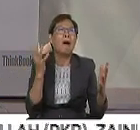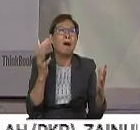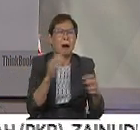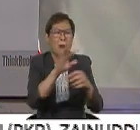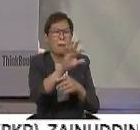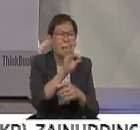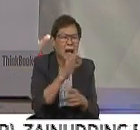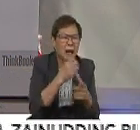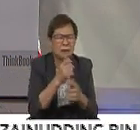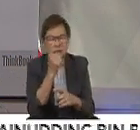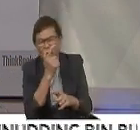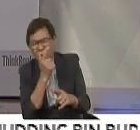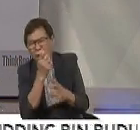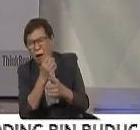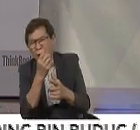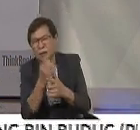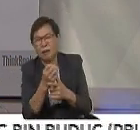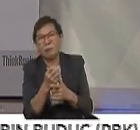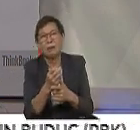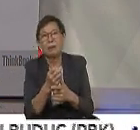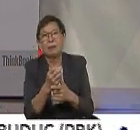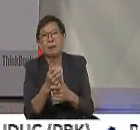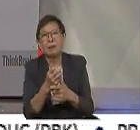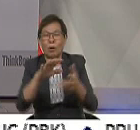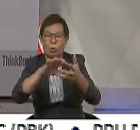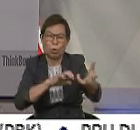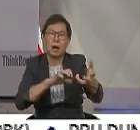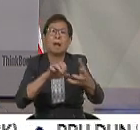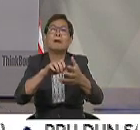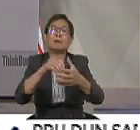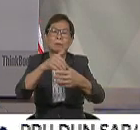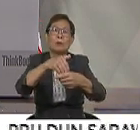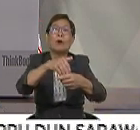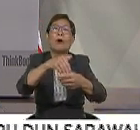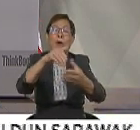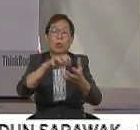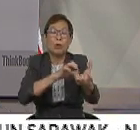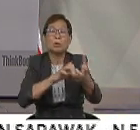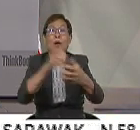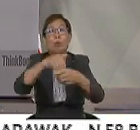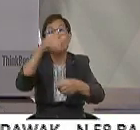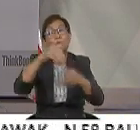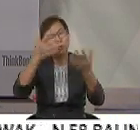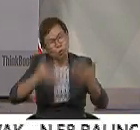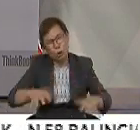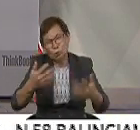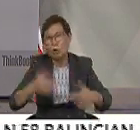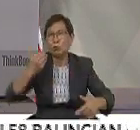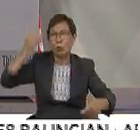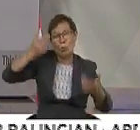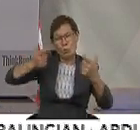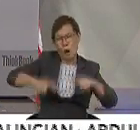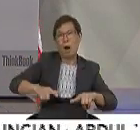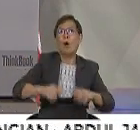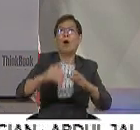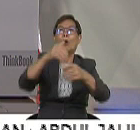memilih ataupun tidak ataupun sekadar merosakkan undi saja. Jadi ini adalah perkara perkara yang pernah berlaku sebelum ini pun. Ya. Jadi mungkin undi